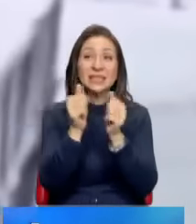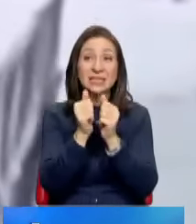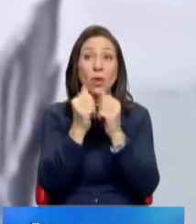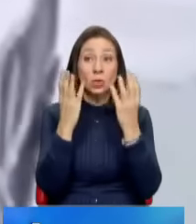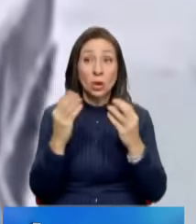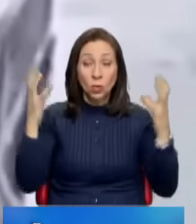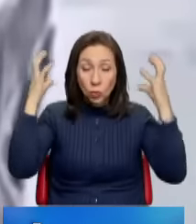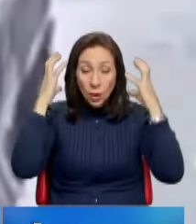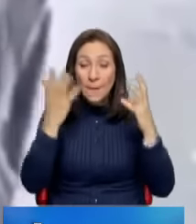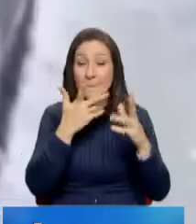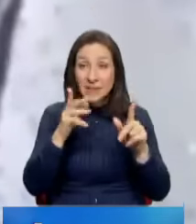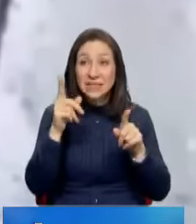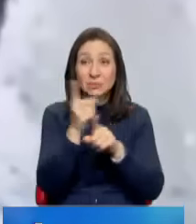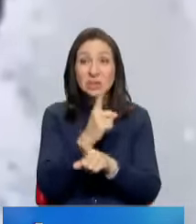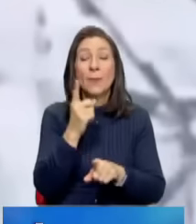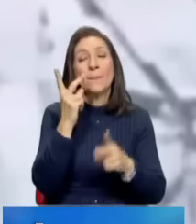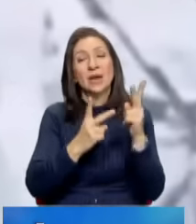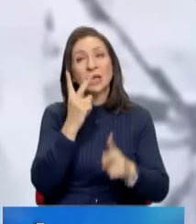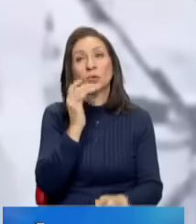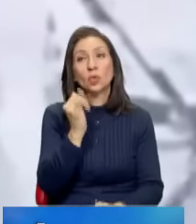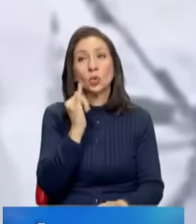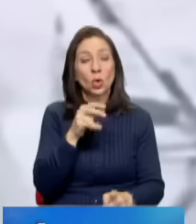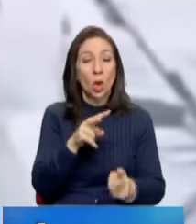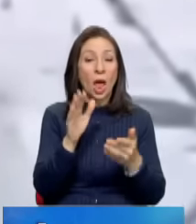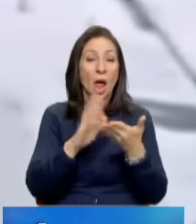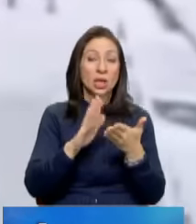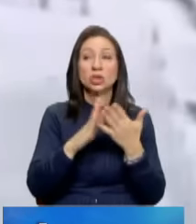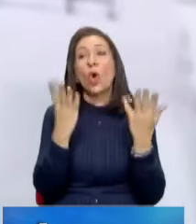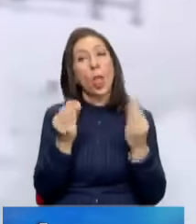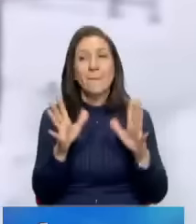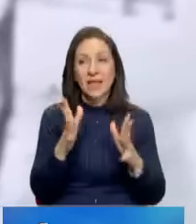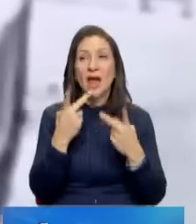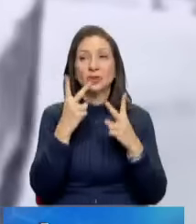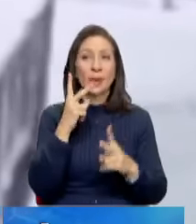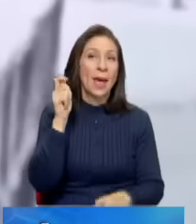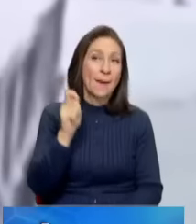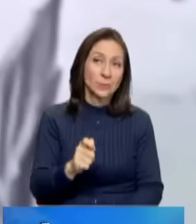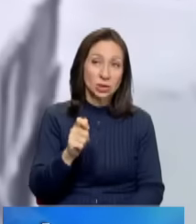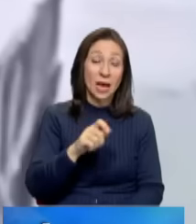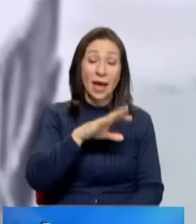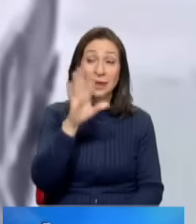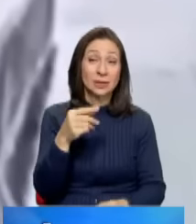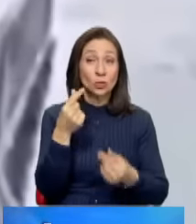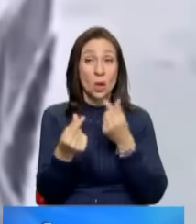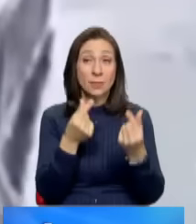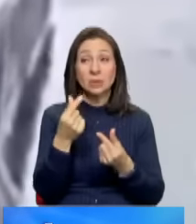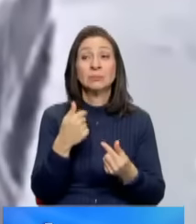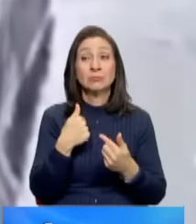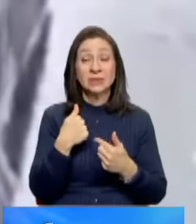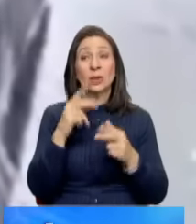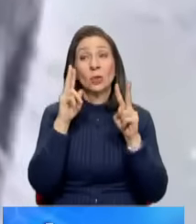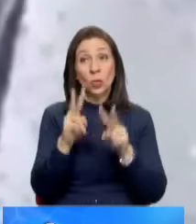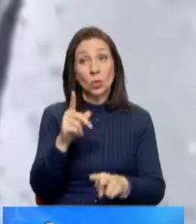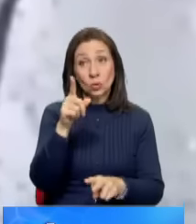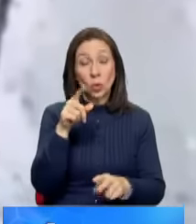da kulaklık ve benzeri araçlar bazen kötü yol arkadaşları olabilir diye açıklama yapmış ve herkesi uyarmış. Biz de